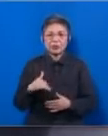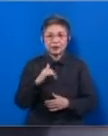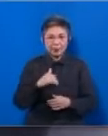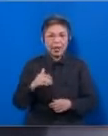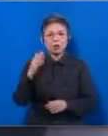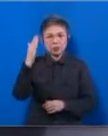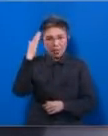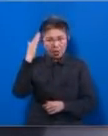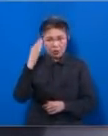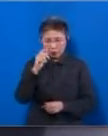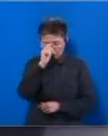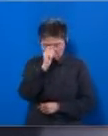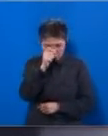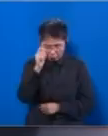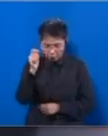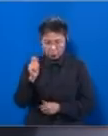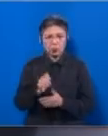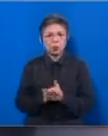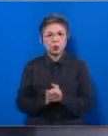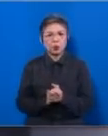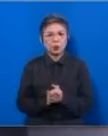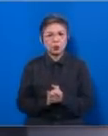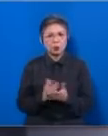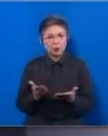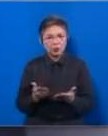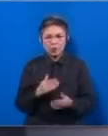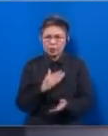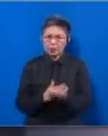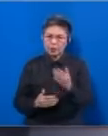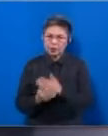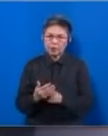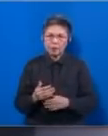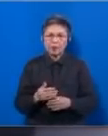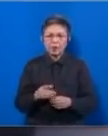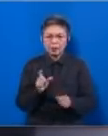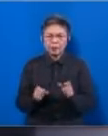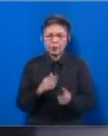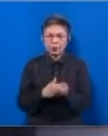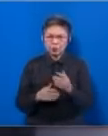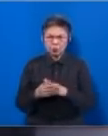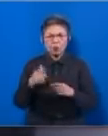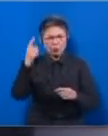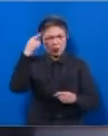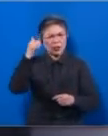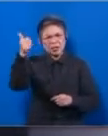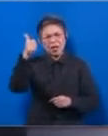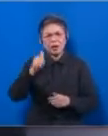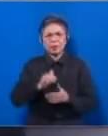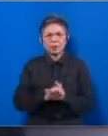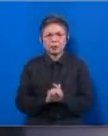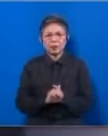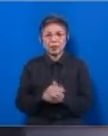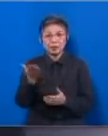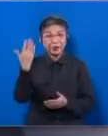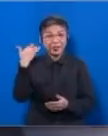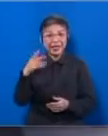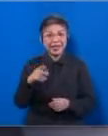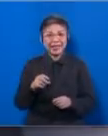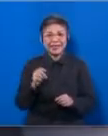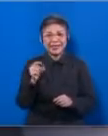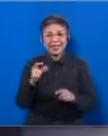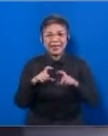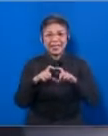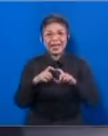ya, begitu banyak mimpi-mimpi yang bisa dicapai oleh teman-teman kita tersebut. Kemarin kita hadirkan Rahmat ya, desainer yang sudah